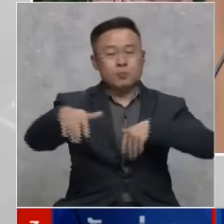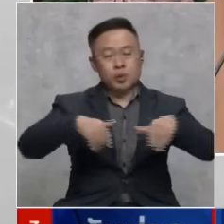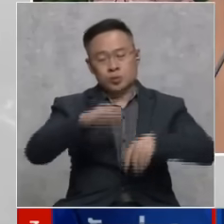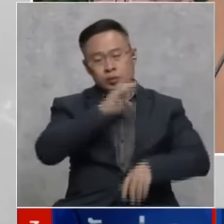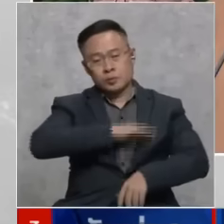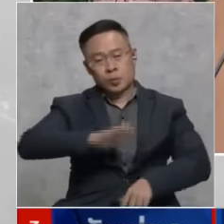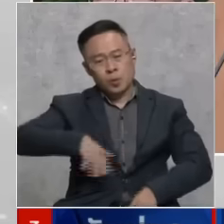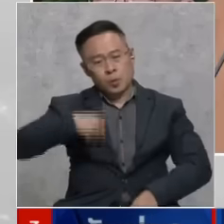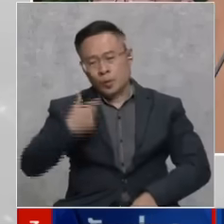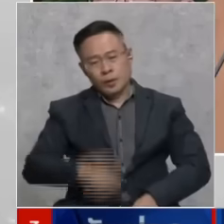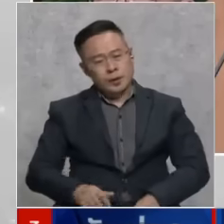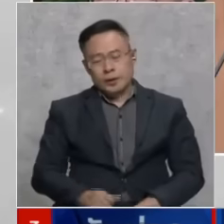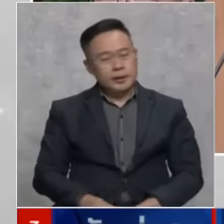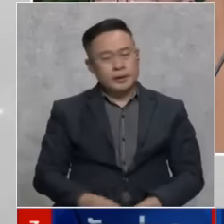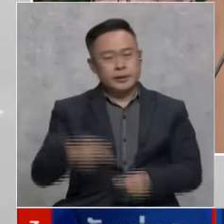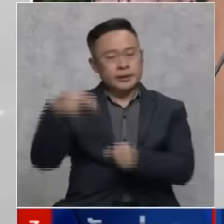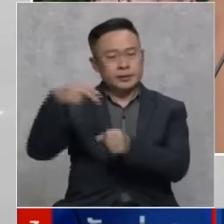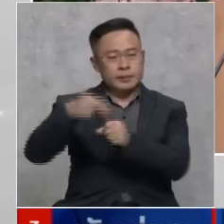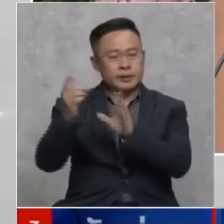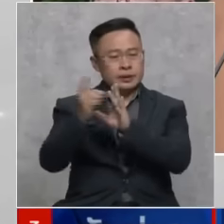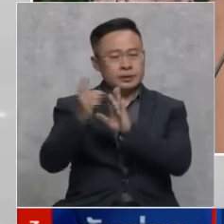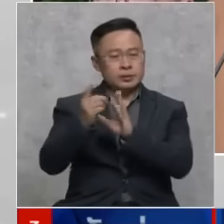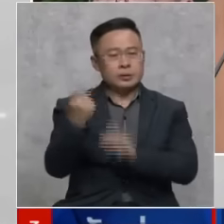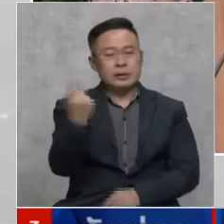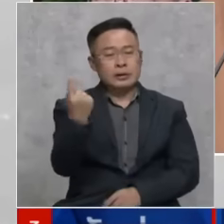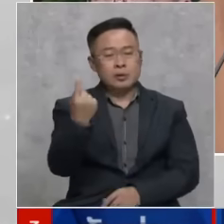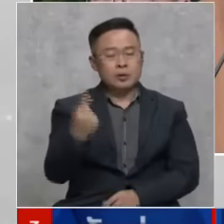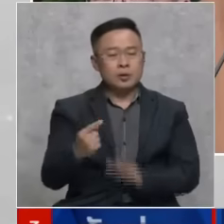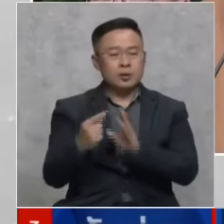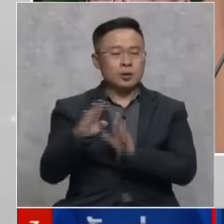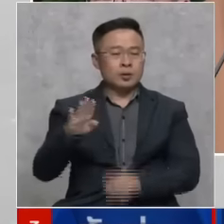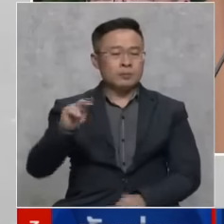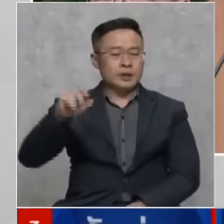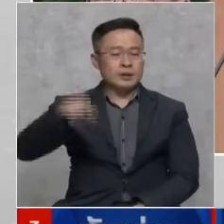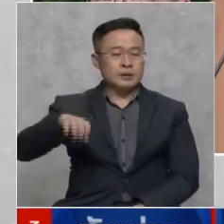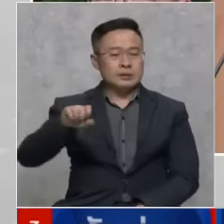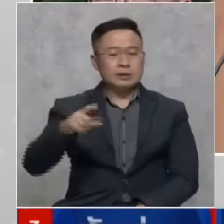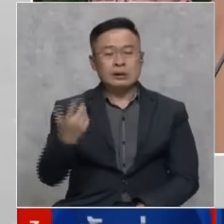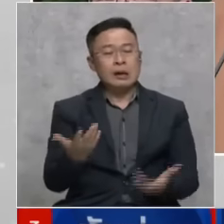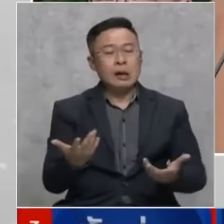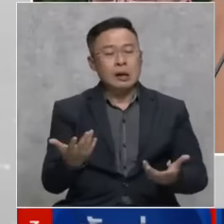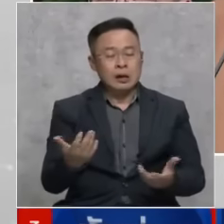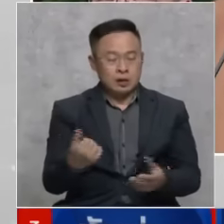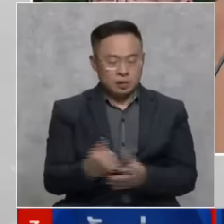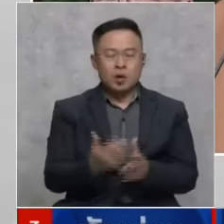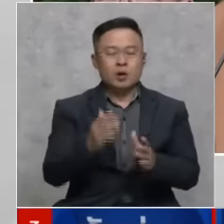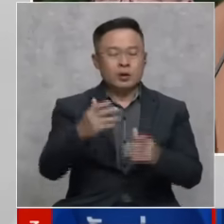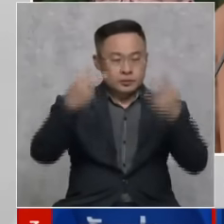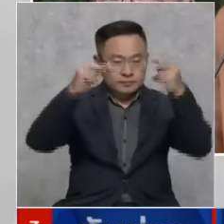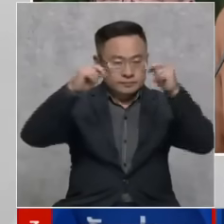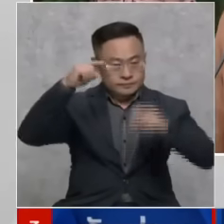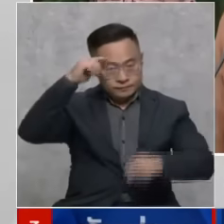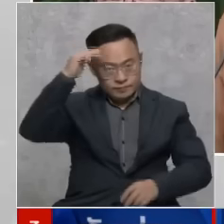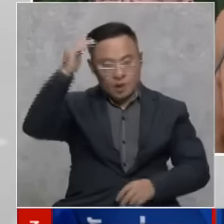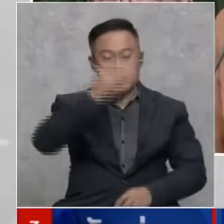แล้วค่ะเบนซินมีสิทธิ์ไหมคะท่านนายกก็เลยตอบว่ามีสิทธิ์ครับใจเย็นๆนิดนึงนะคะเดี๋ยวค่อยๆทำทีละเรื่องอะไรที่